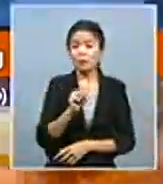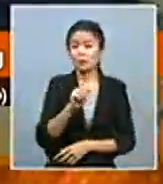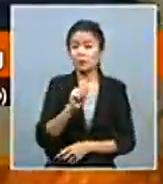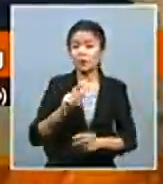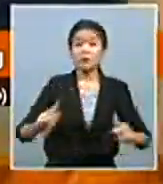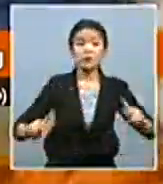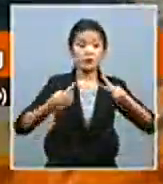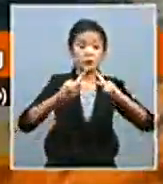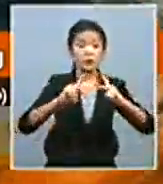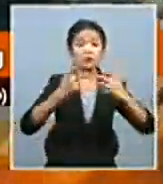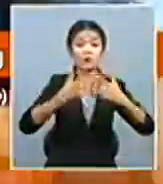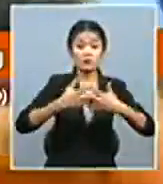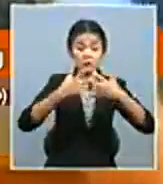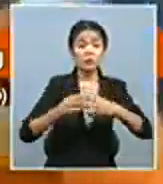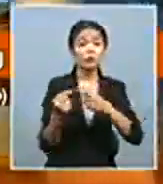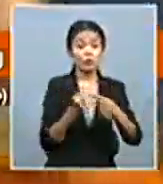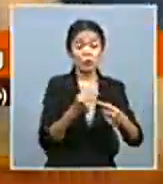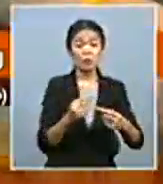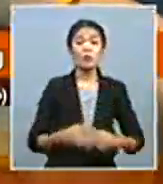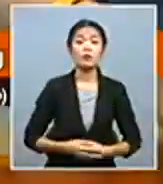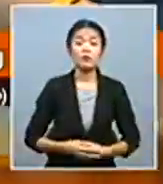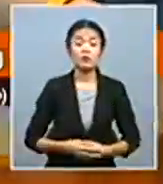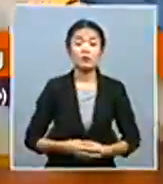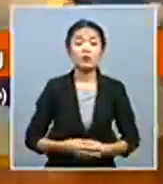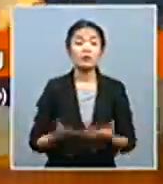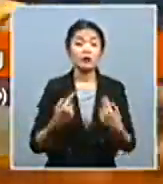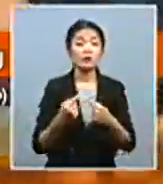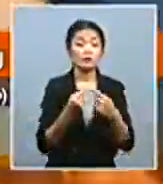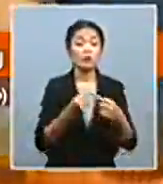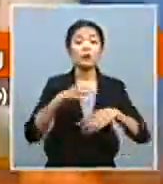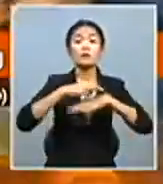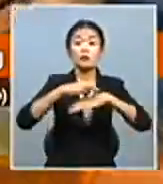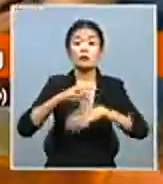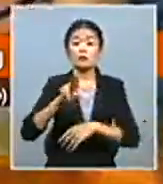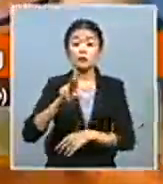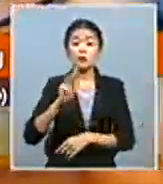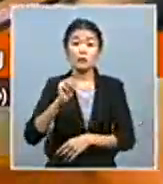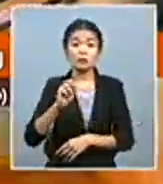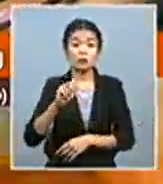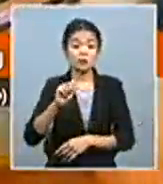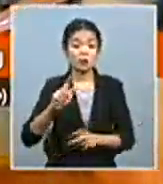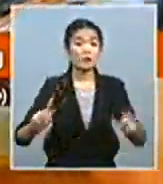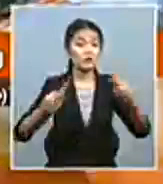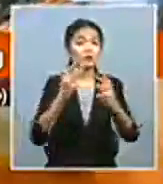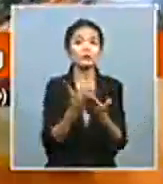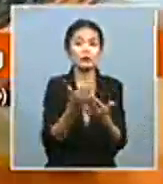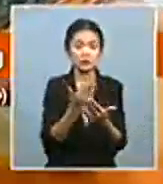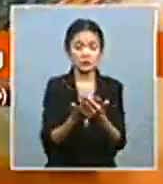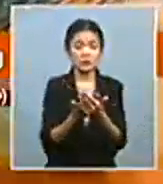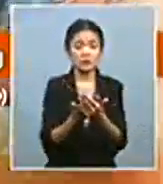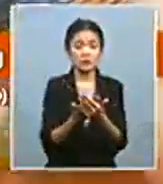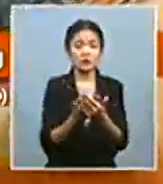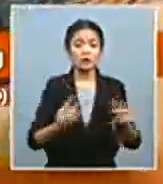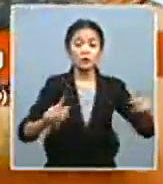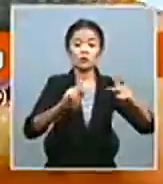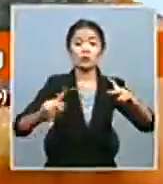ลของพลเอกชาติชายชุนวันอีกสมัยหนึ่งนะคะแล้วก็เป็นรัฐมนตรีว่าการกระทรวงการคลังในรัฐบาลของพลเอกชาติชายก็คืออยู่หลายกระท